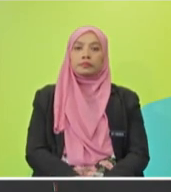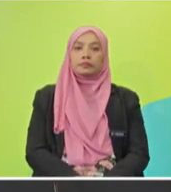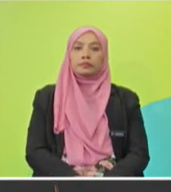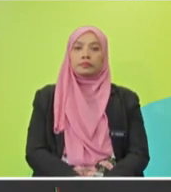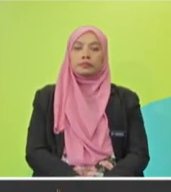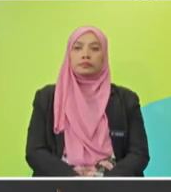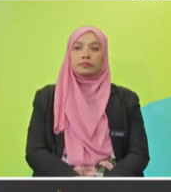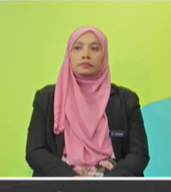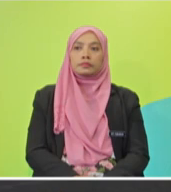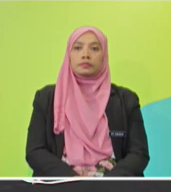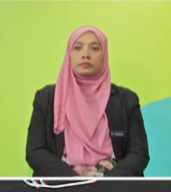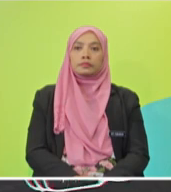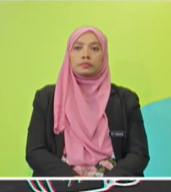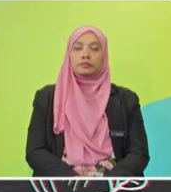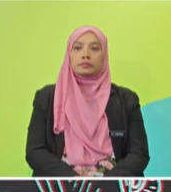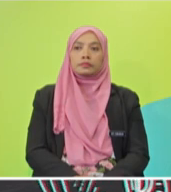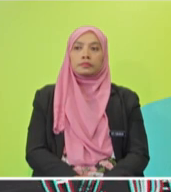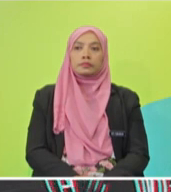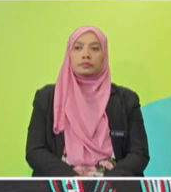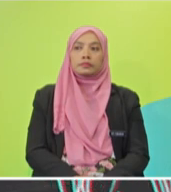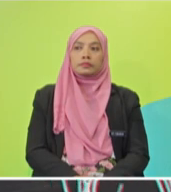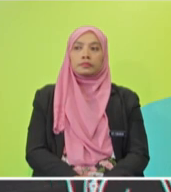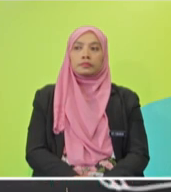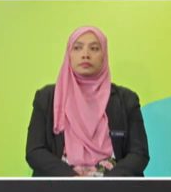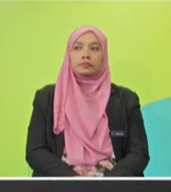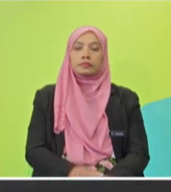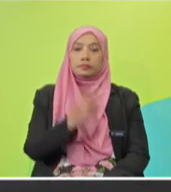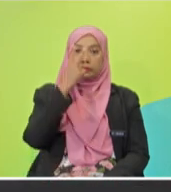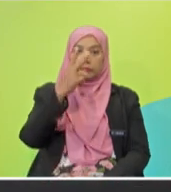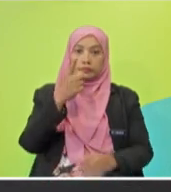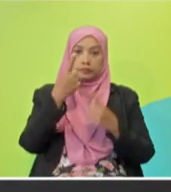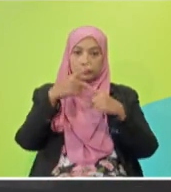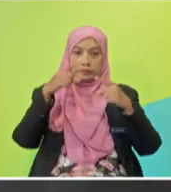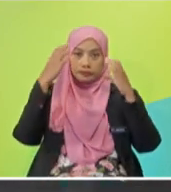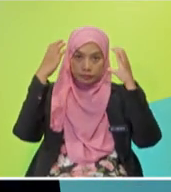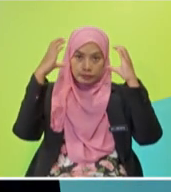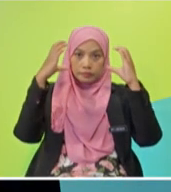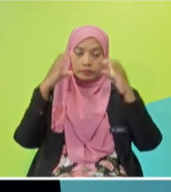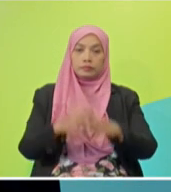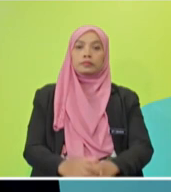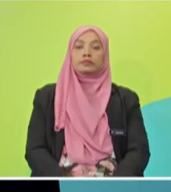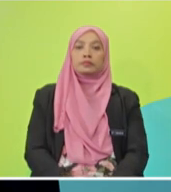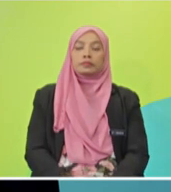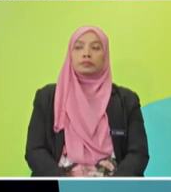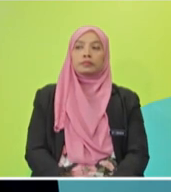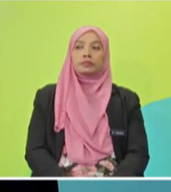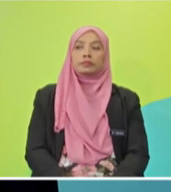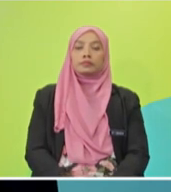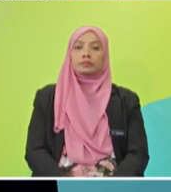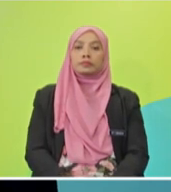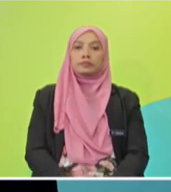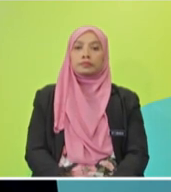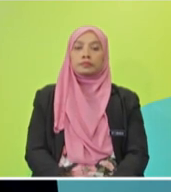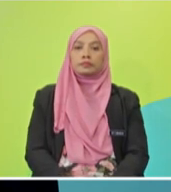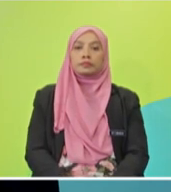nisbah 0.3. Ini betul ke Ego? Betul. Okay. Tapi kita boleh juga tukar kalau kita tak nak dalam bentuk